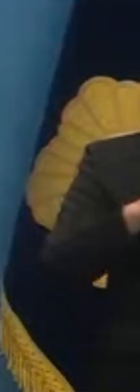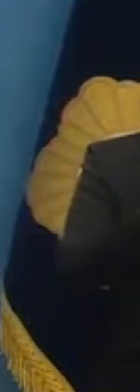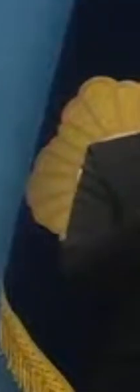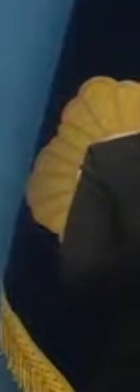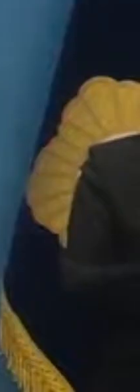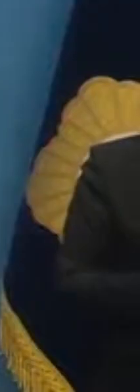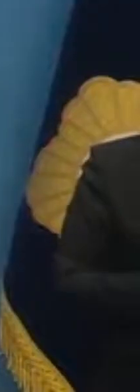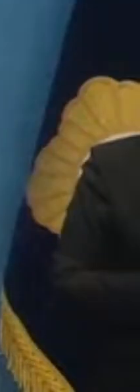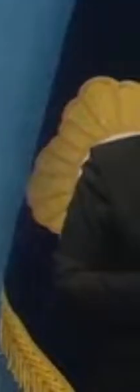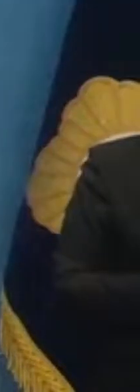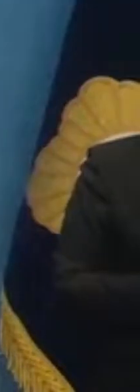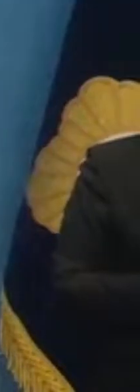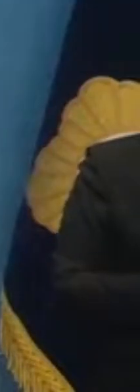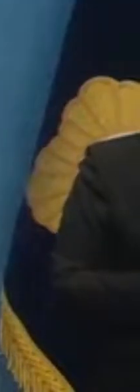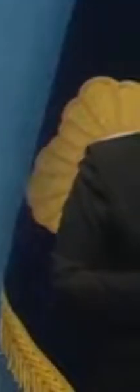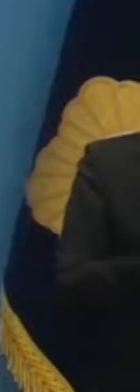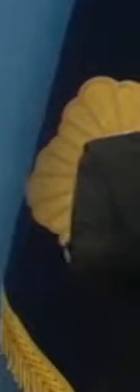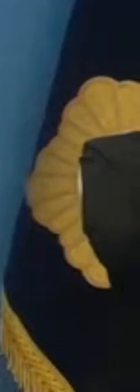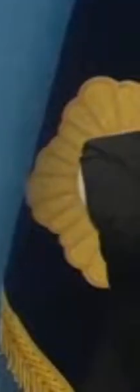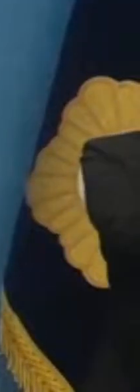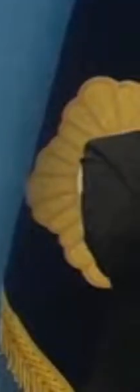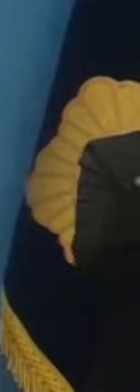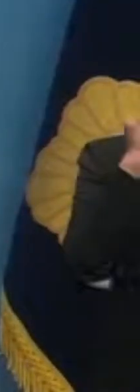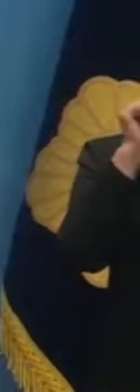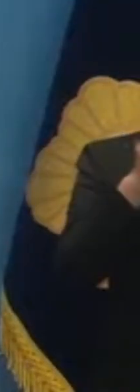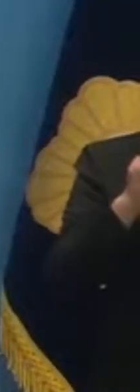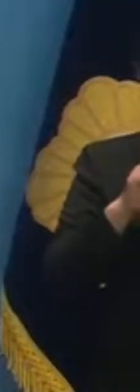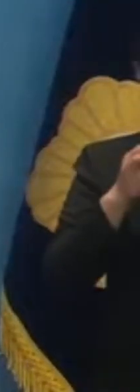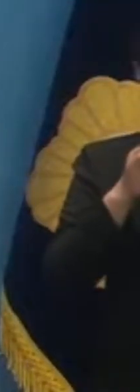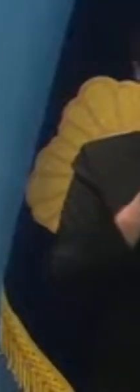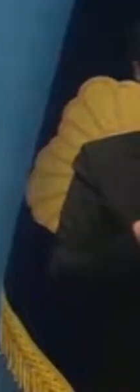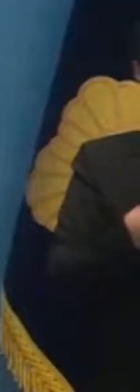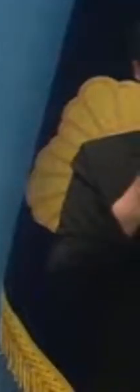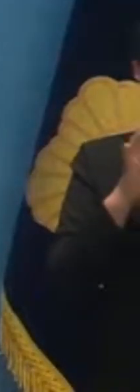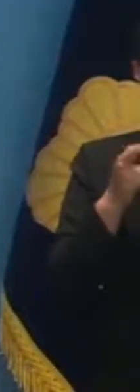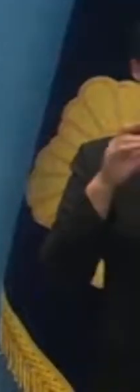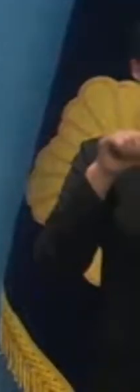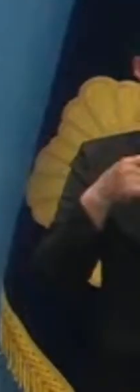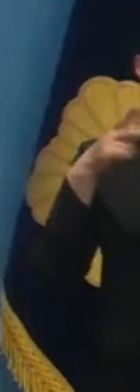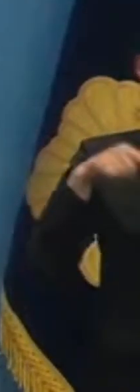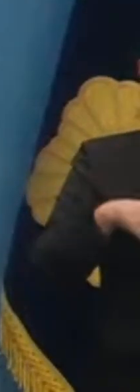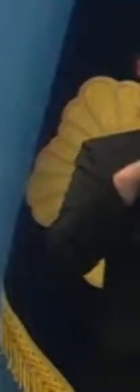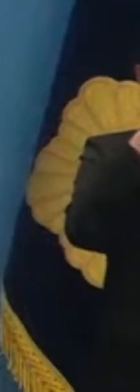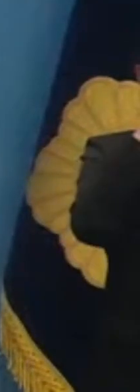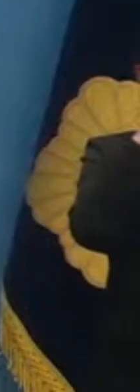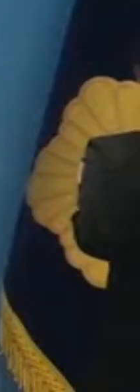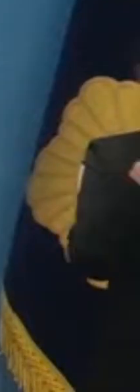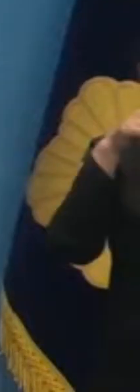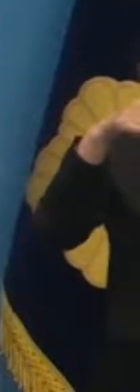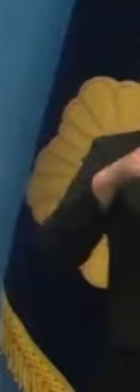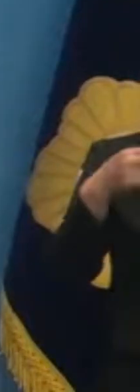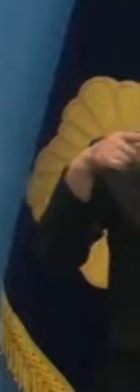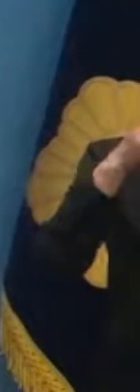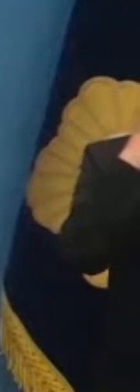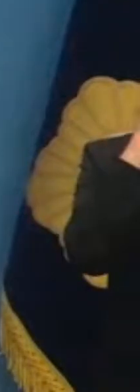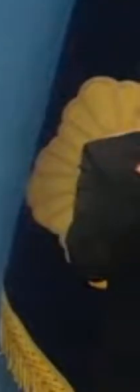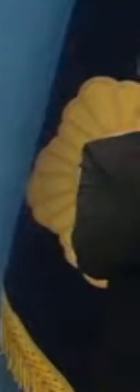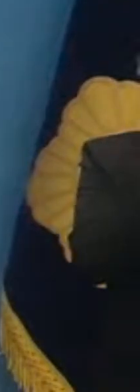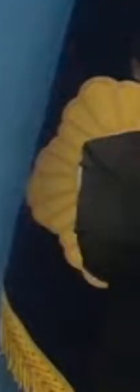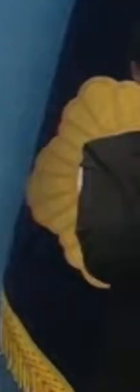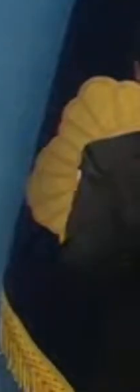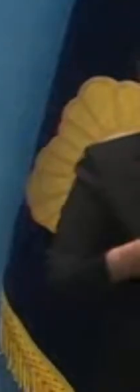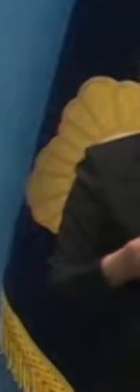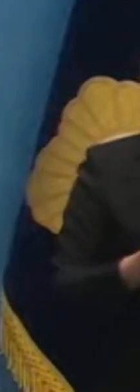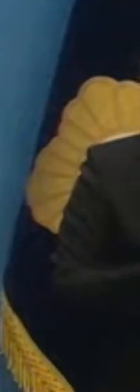분야에서는 예상대로 이재명 후보에 대한 김문수, 이준석 후보의 거짓 주장이 내내 지속되었습니다. 김문수